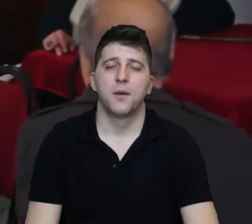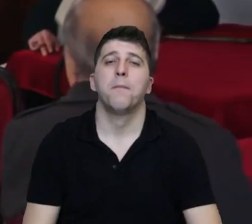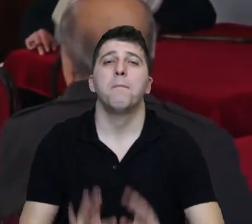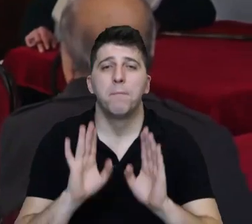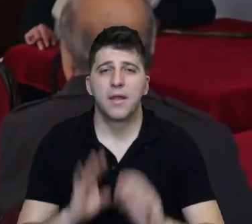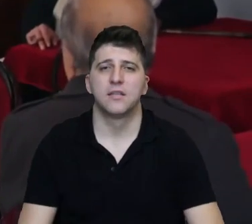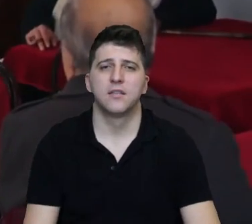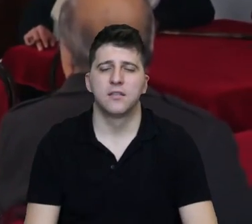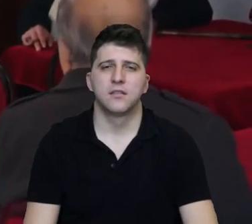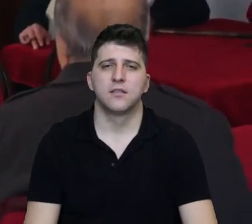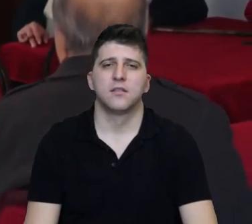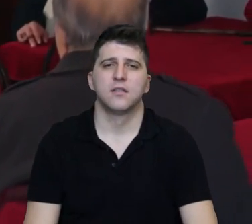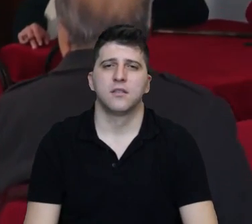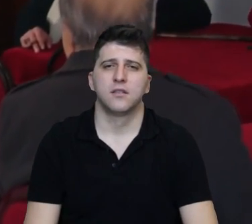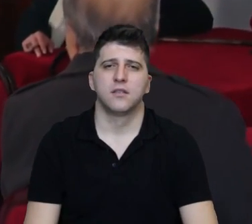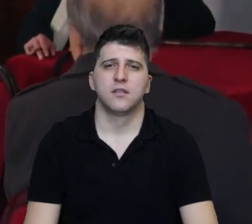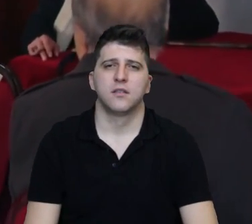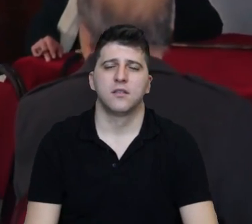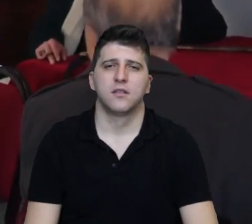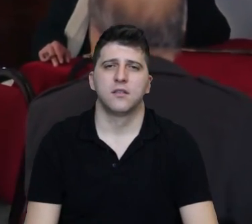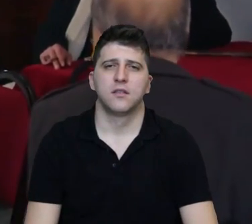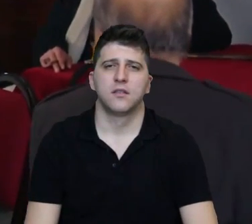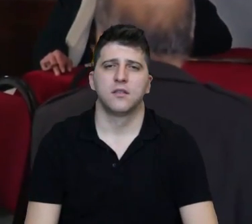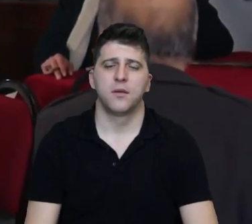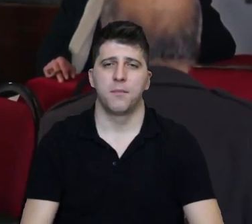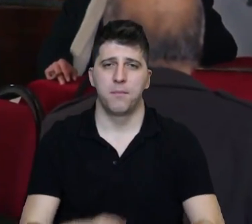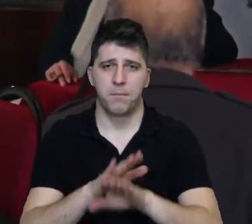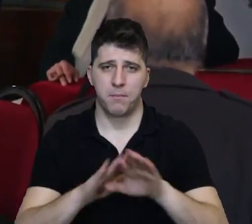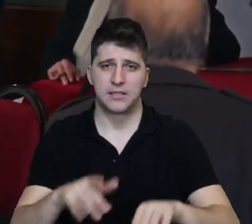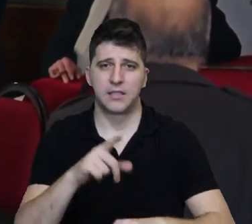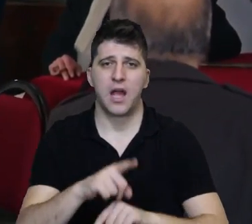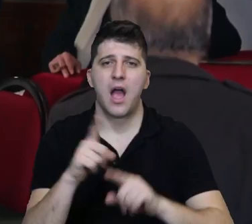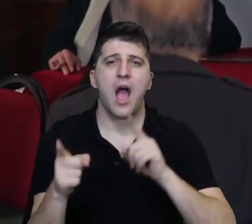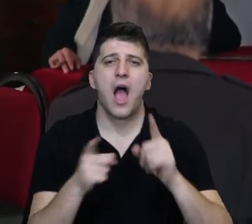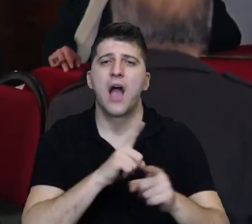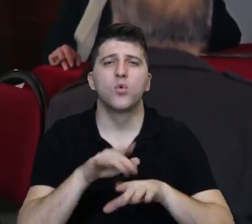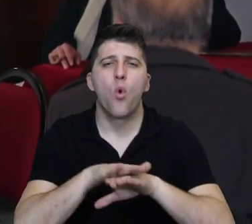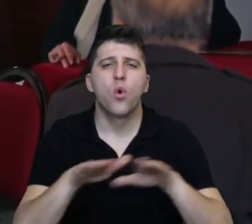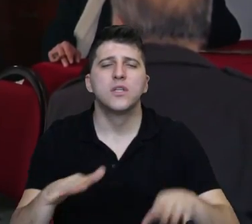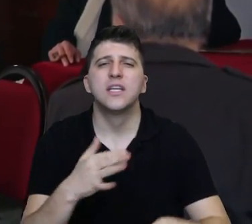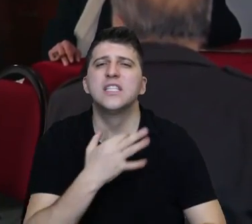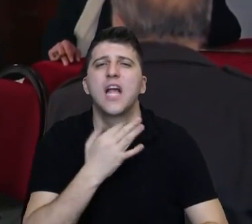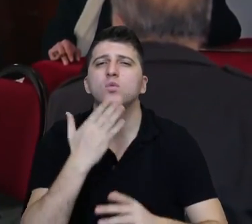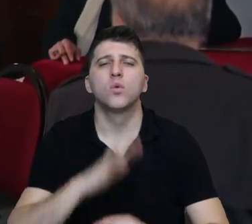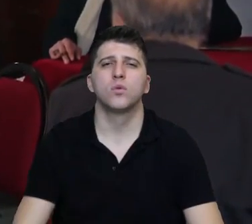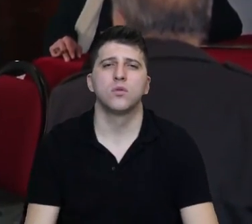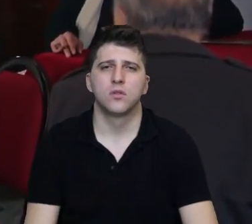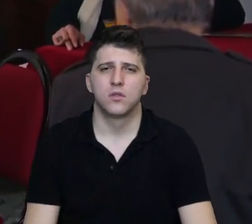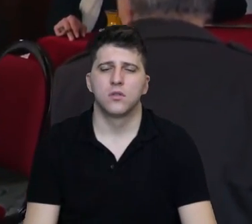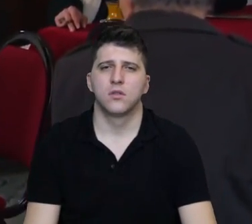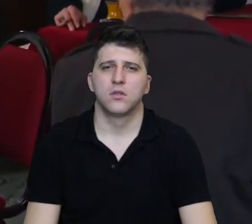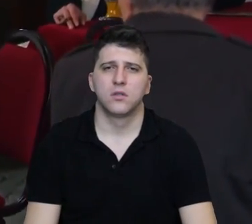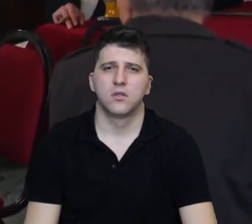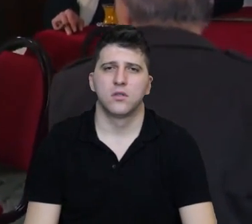Peki. Elini havaya kaldırıp masaya koydu. Masada hangi örtüye ihtiyaç yoktur? Rengarenk şapkasını